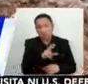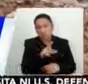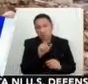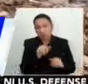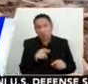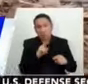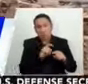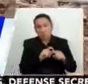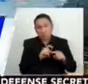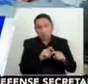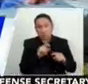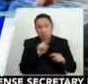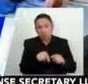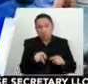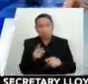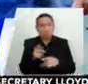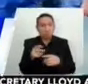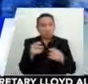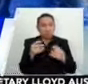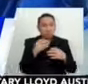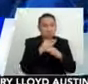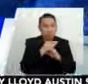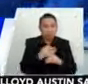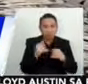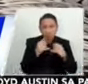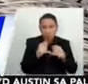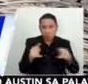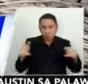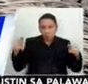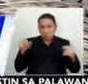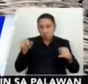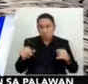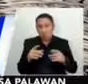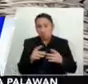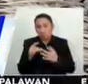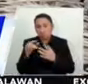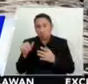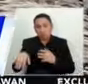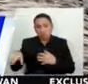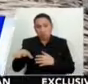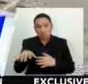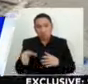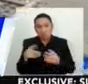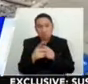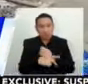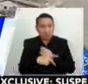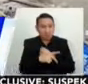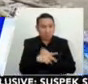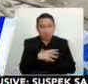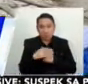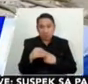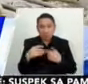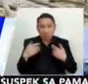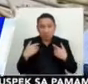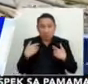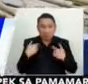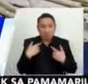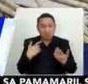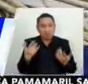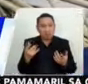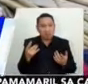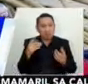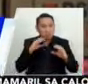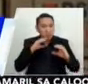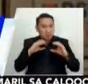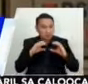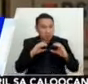mga linemen ng gobyerno sa mga karatig na lalawigan. Magpapadala rin daw ng mga satellite communication equipment sa mga bayang walang